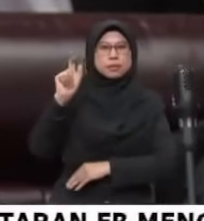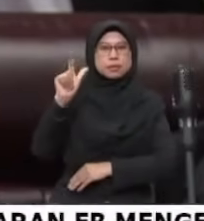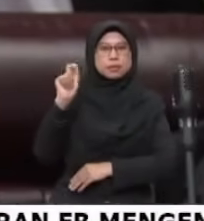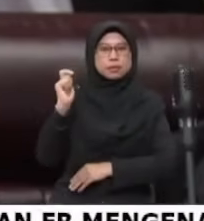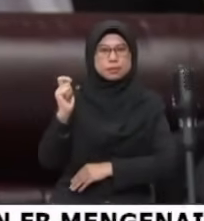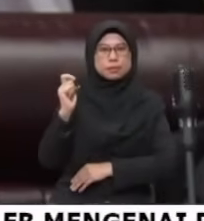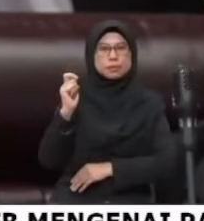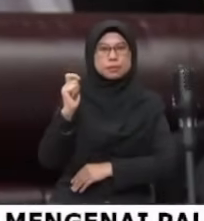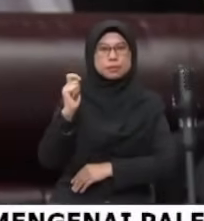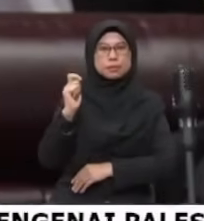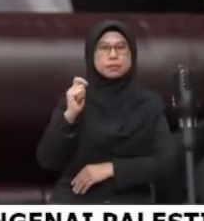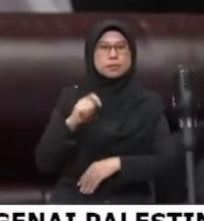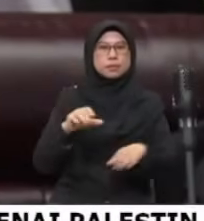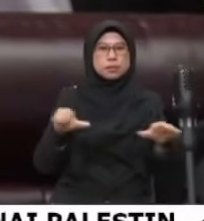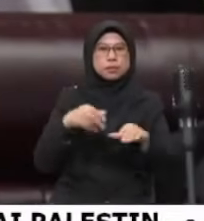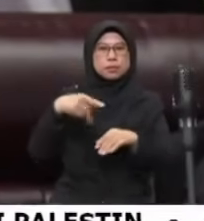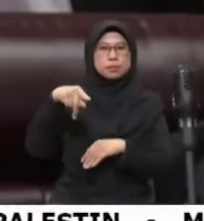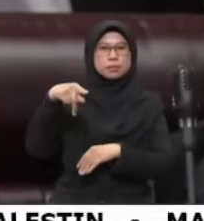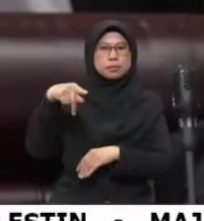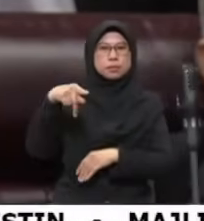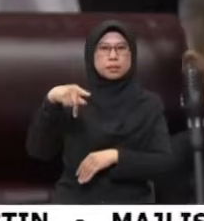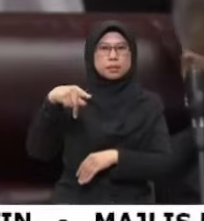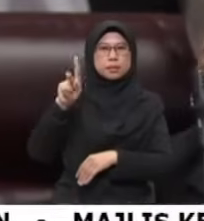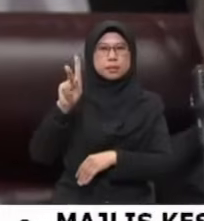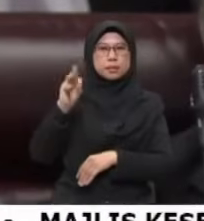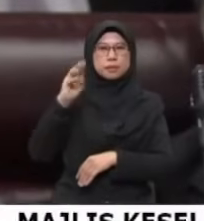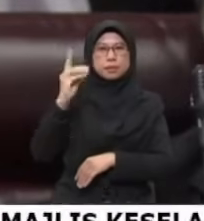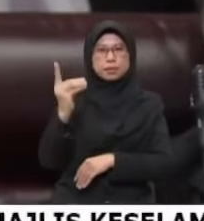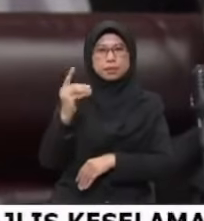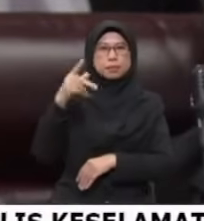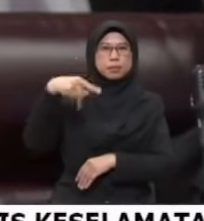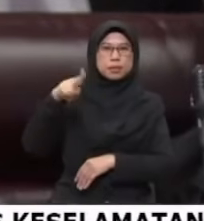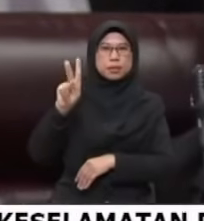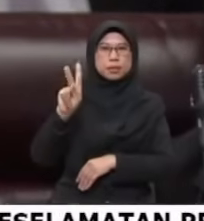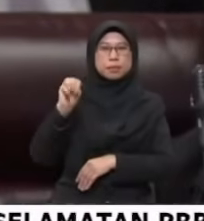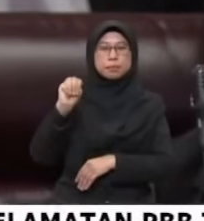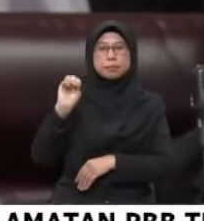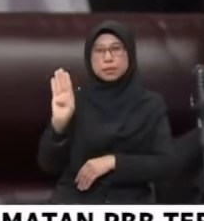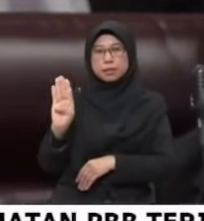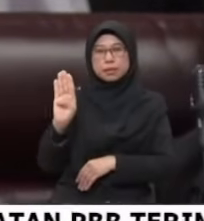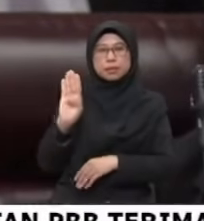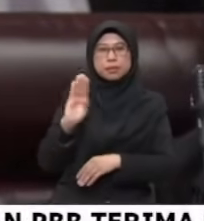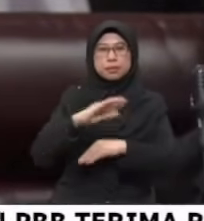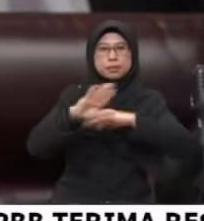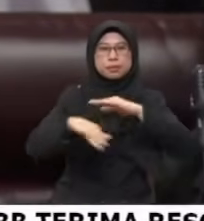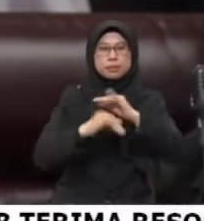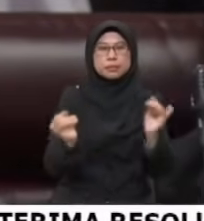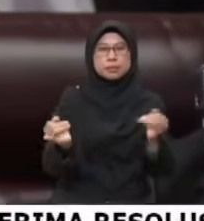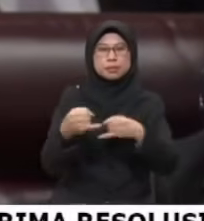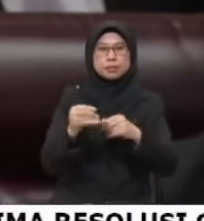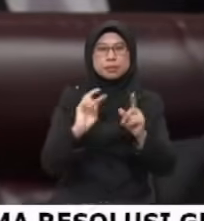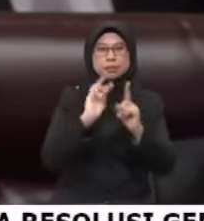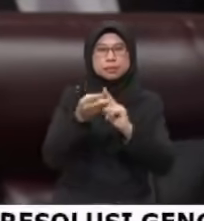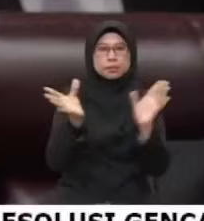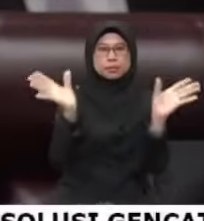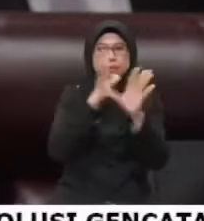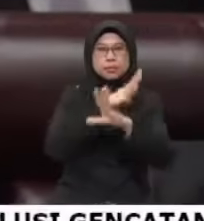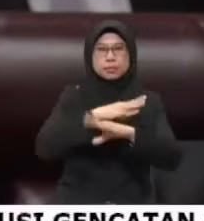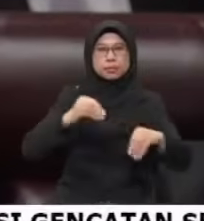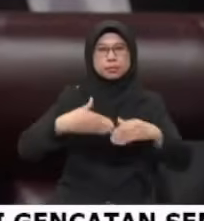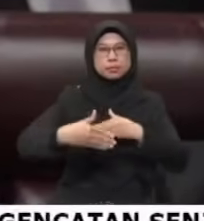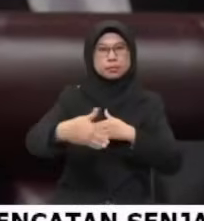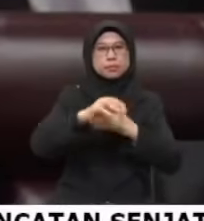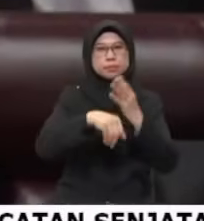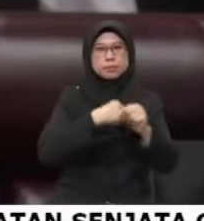melalui pkmd dan pkmb di bawah jabatan kebajikan masyarakat Sarawak sepanjang Tahun